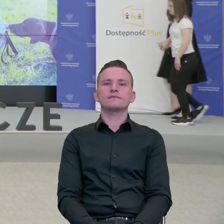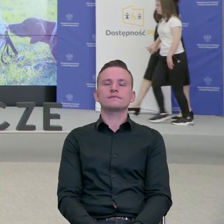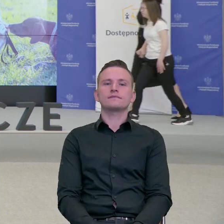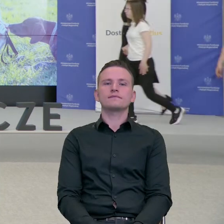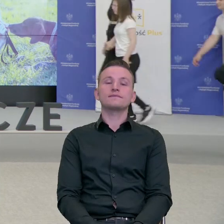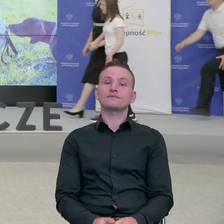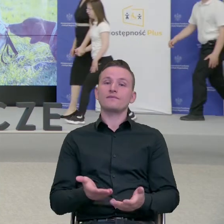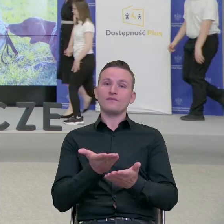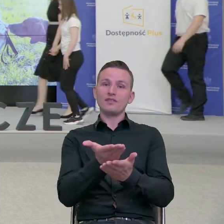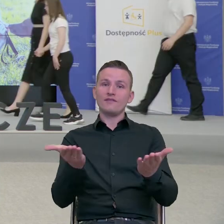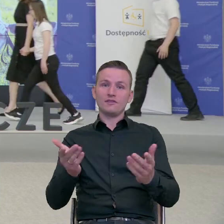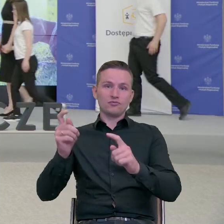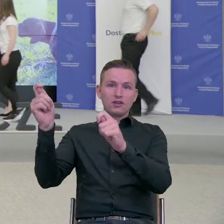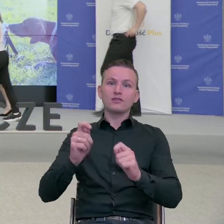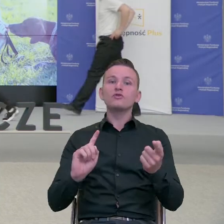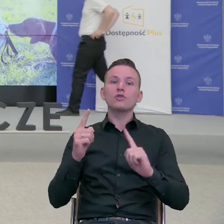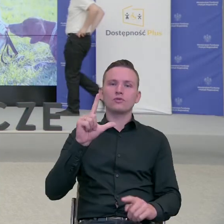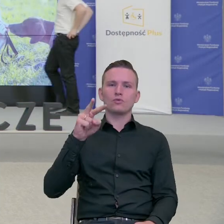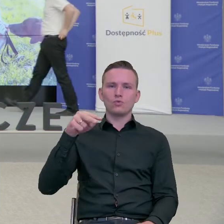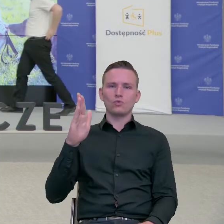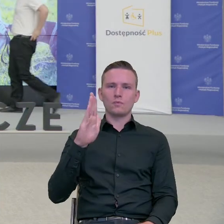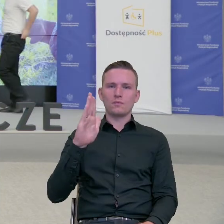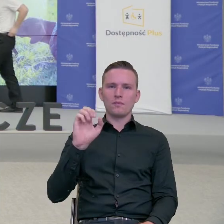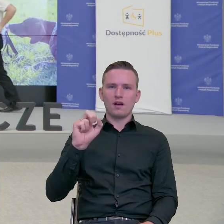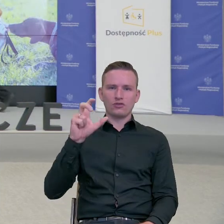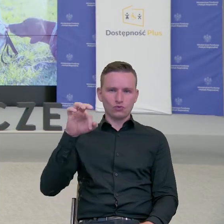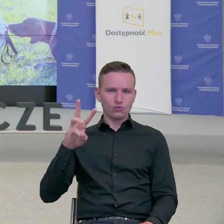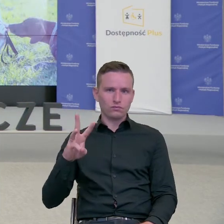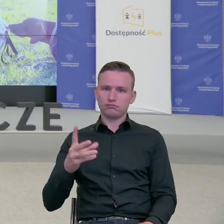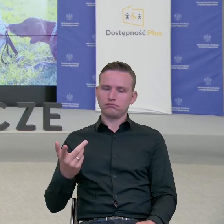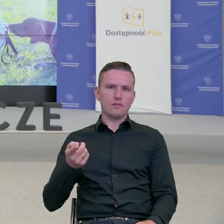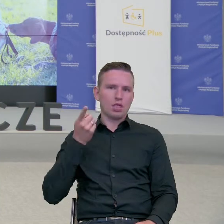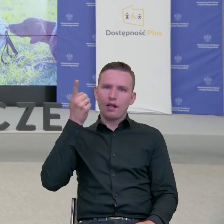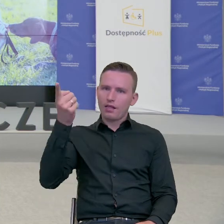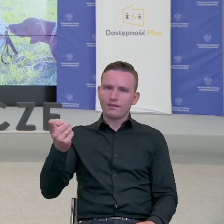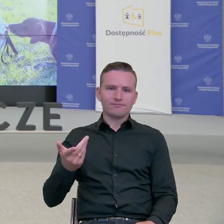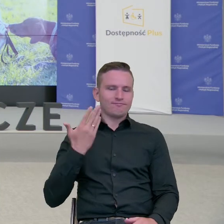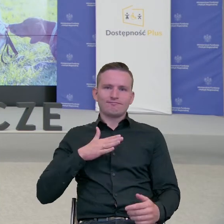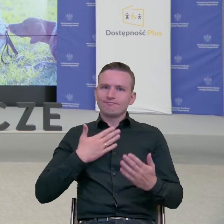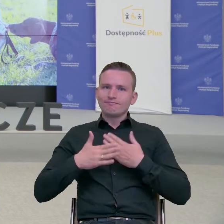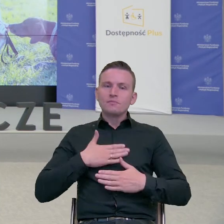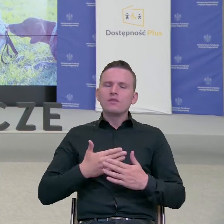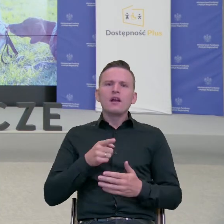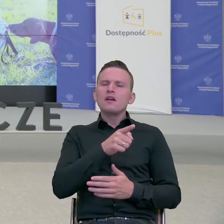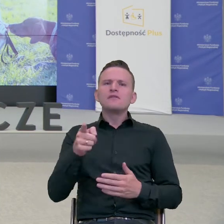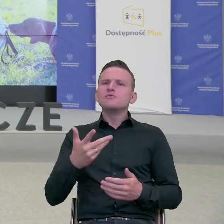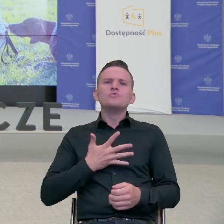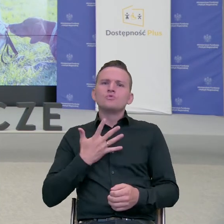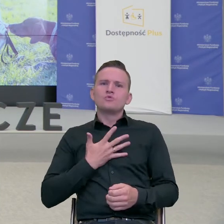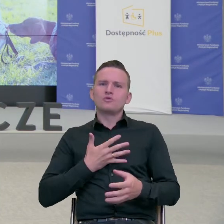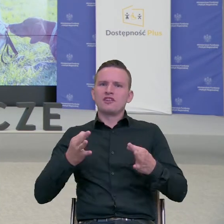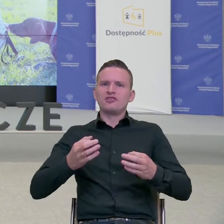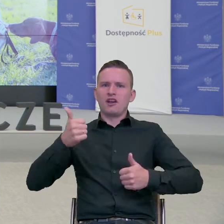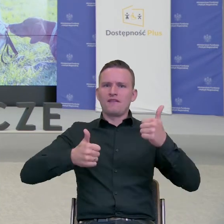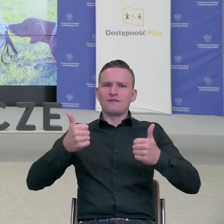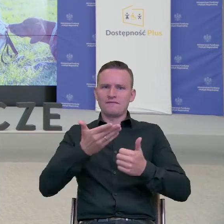Przyjechaliście do nas z Lubaczowa, to kawał drogi, bardzo doceniamy. Powiedzcie proszę, jakie są wasze wrażenia z udziału w tym konkursie? Kto chciałby